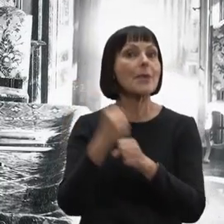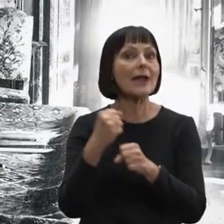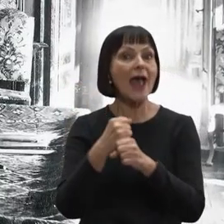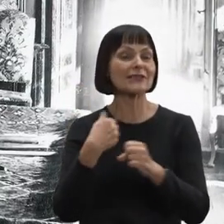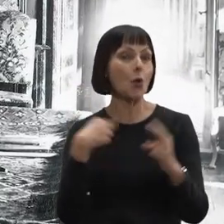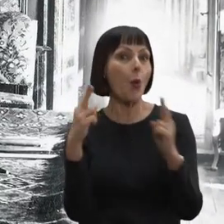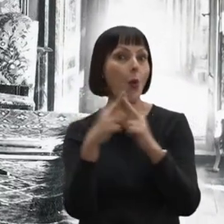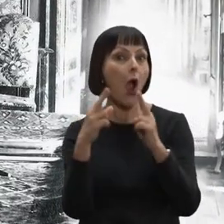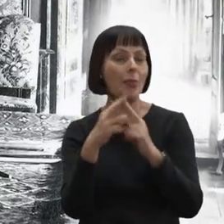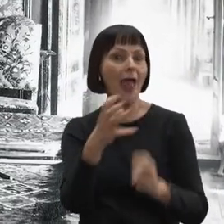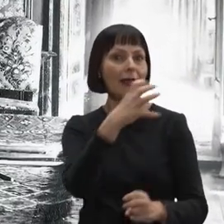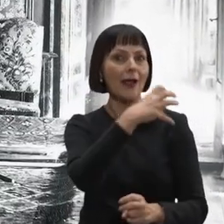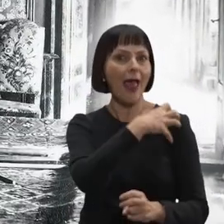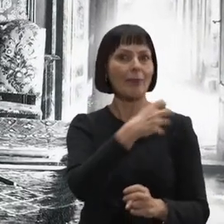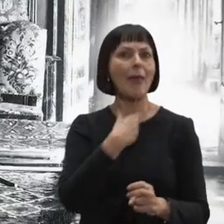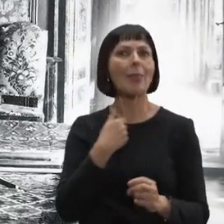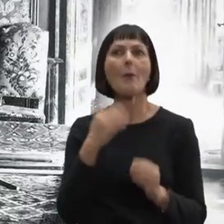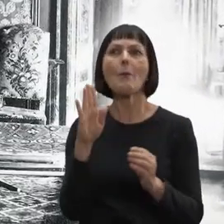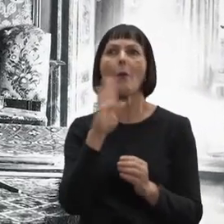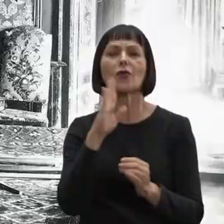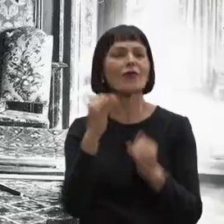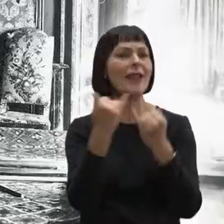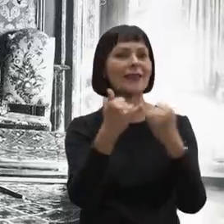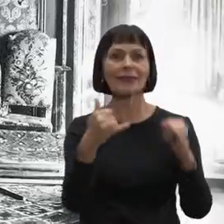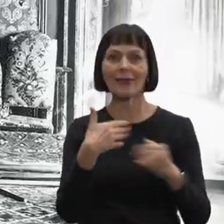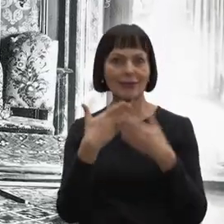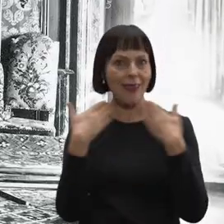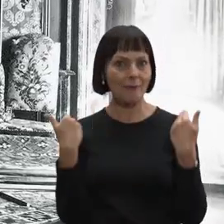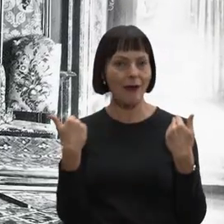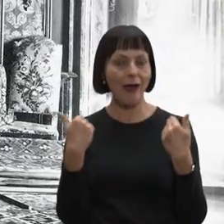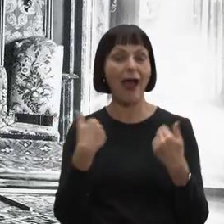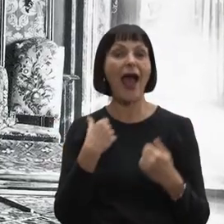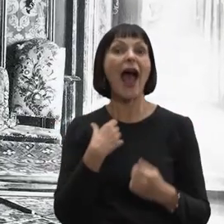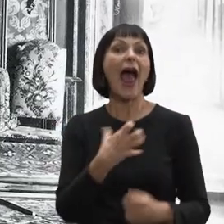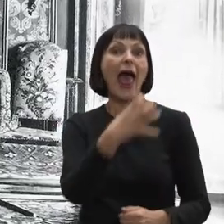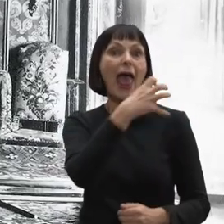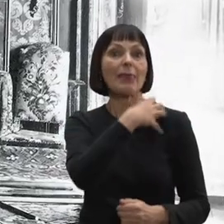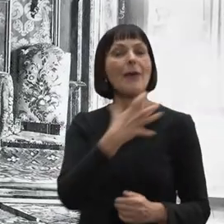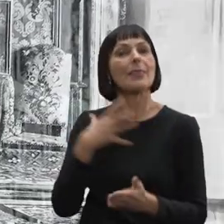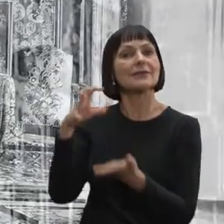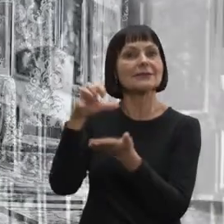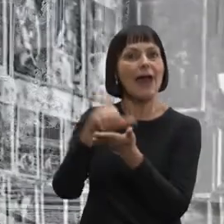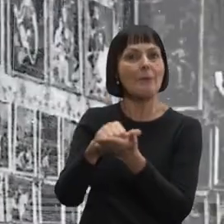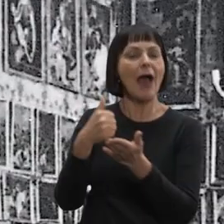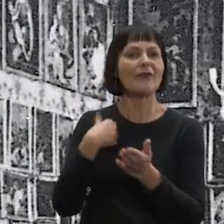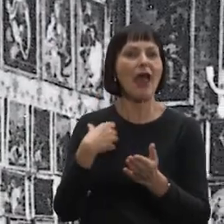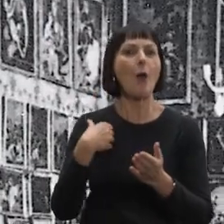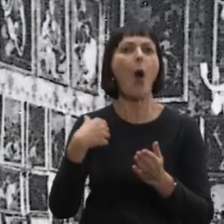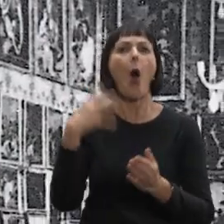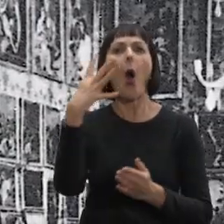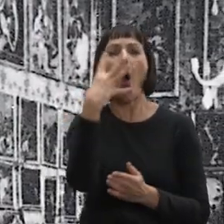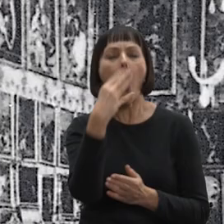magnatem nie ma analogii w historii nowożytnej sztuki polskiej. Rzewuski nie tylko zamawiał u artysty dzieła na